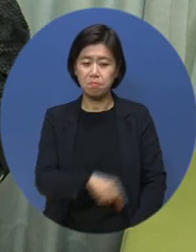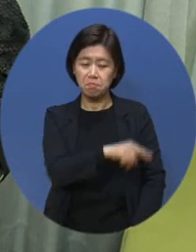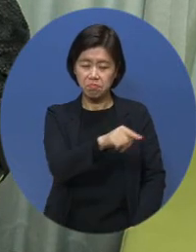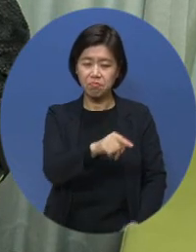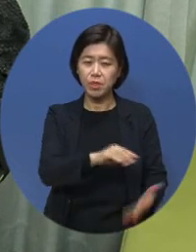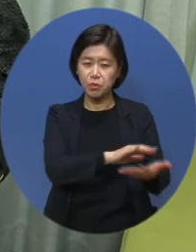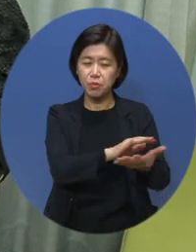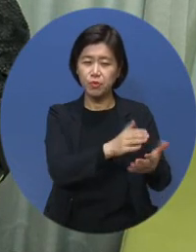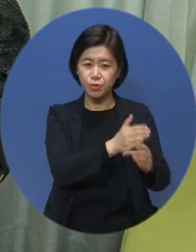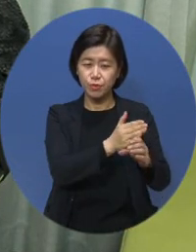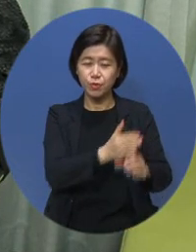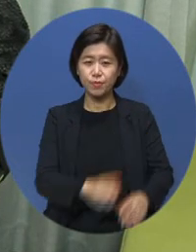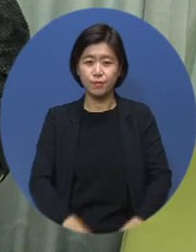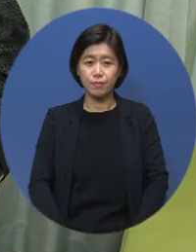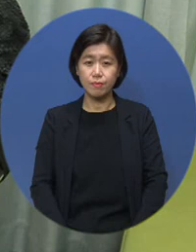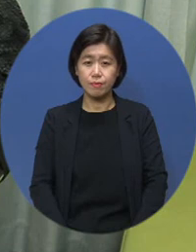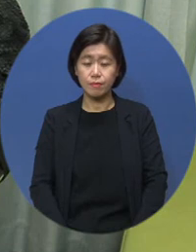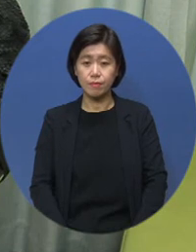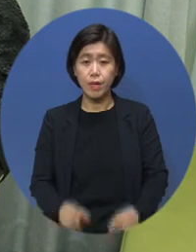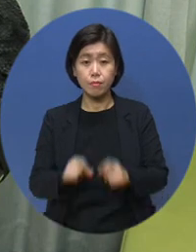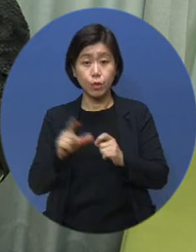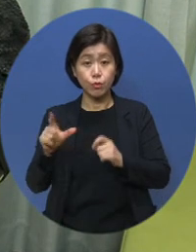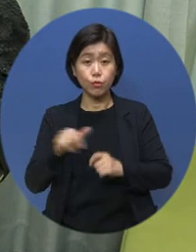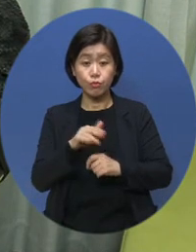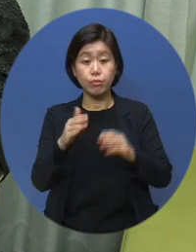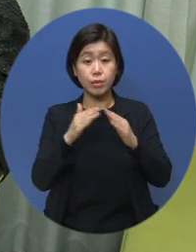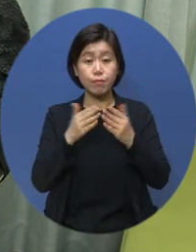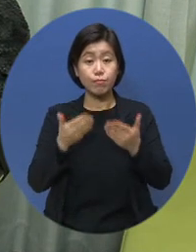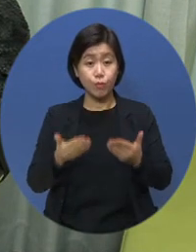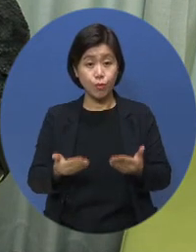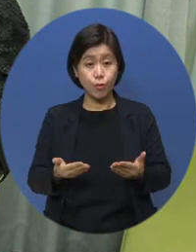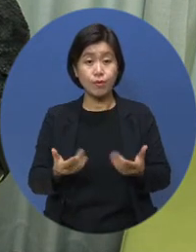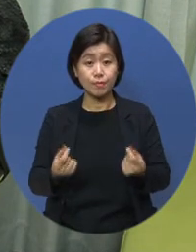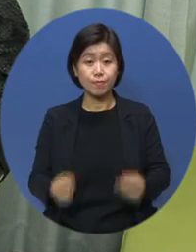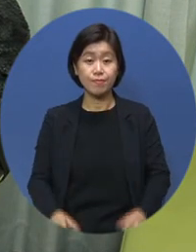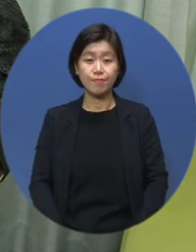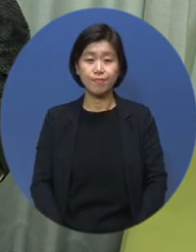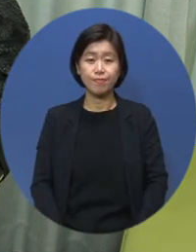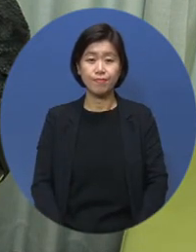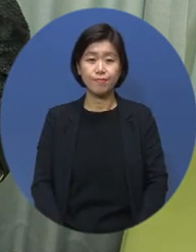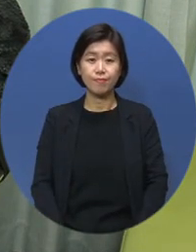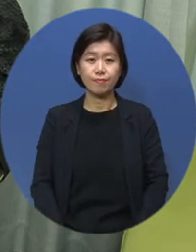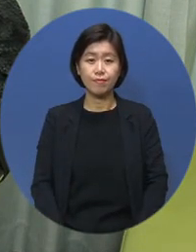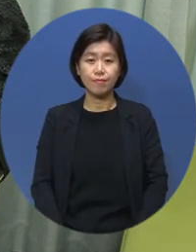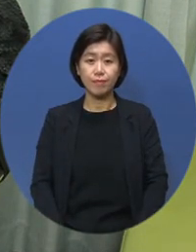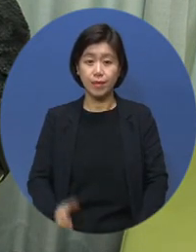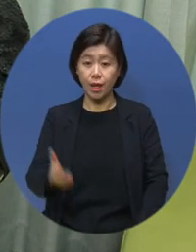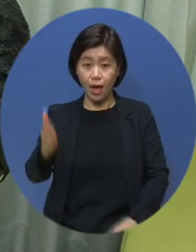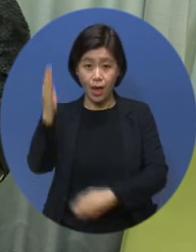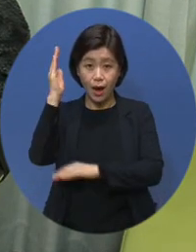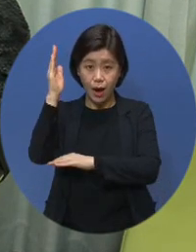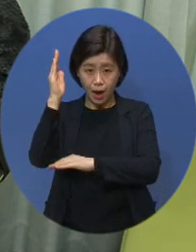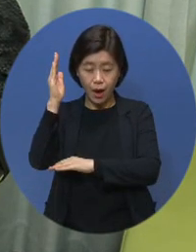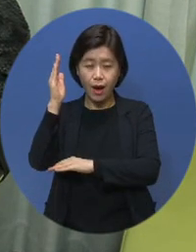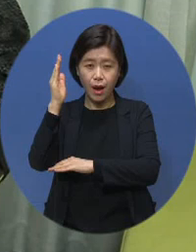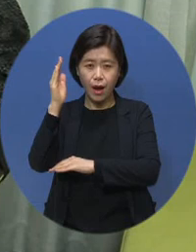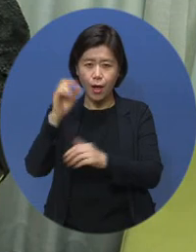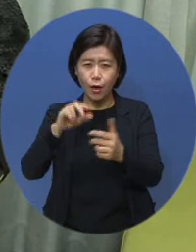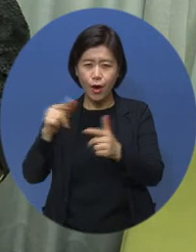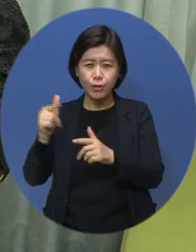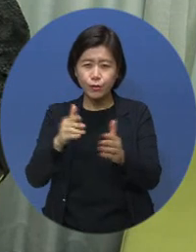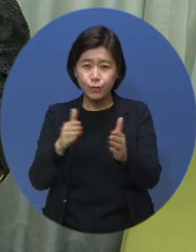들어오고 있는데 근데 대체 지급 재질이 좀 조용하게 해요 아 이렇게 빅 ftp 나무 이렇게